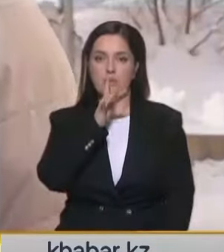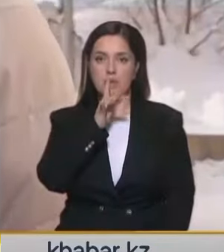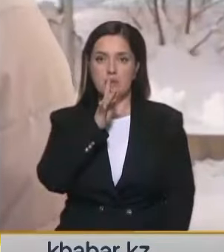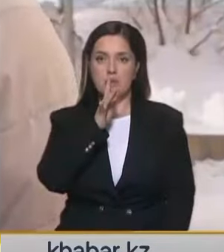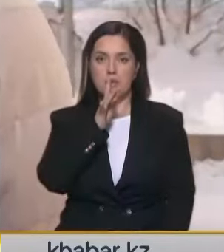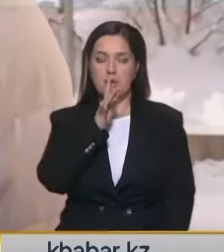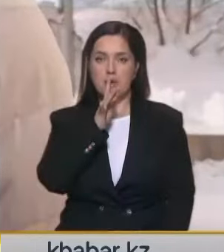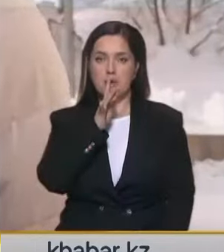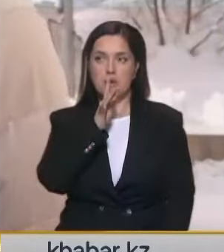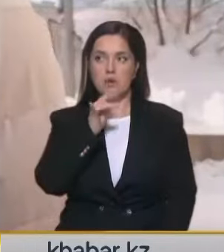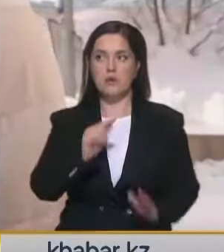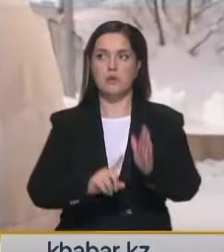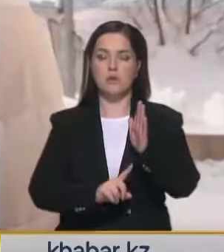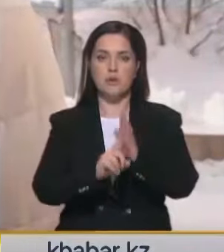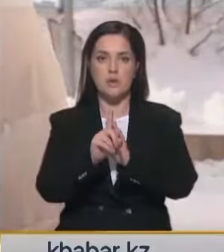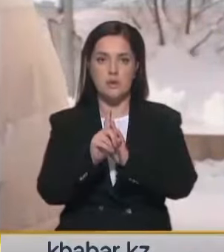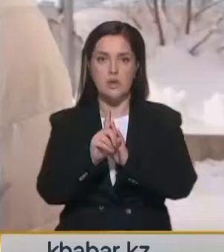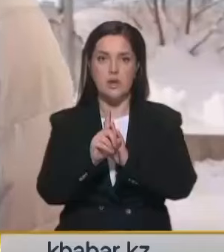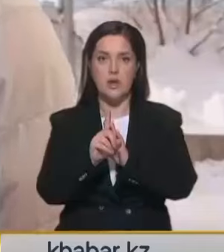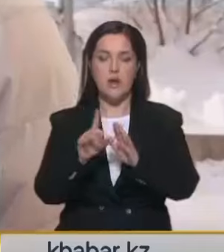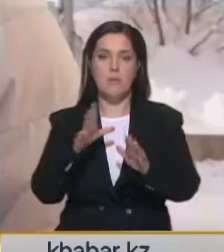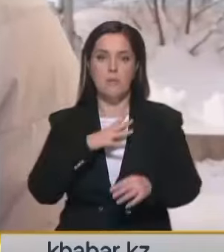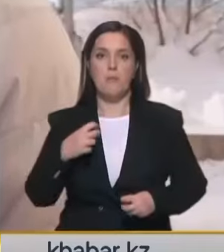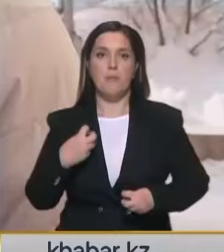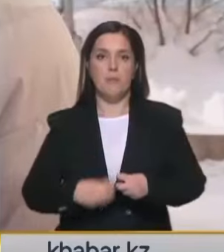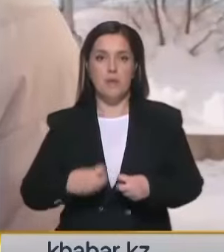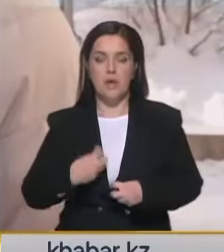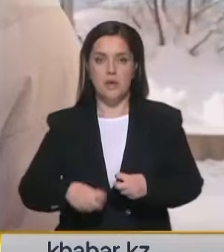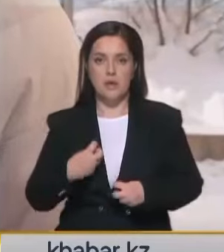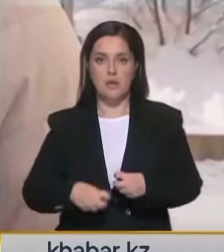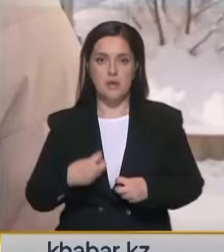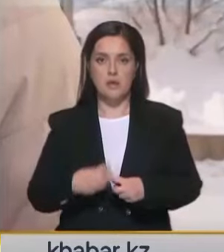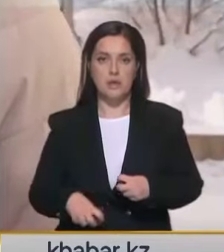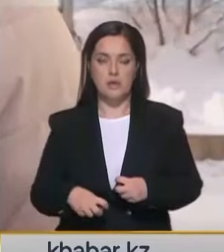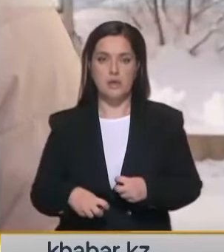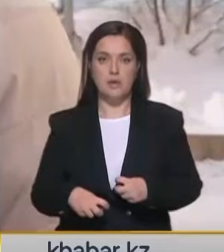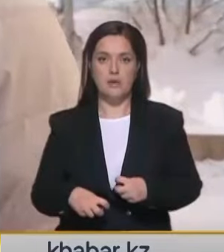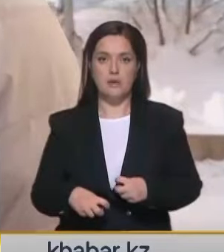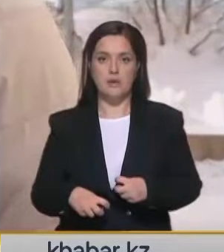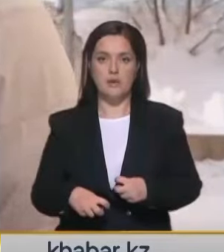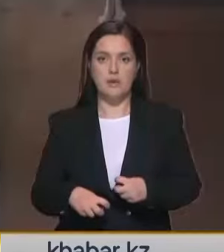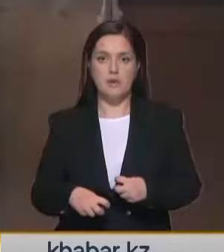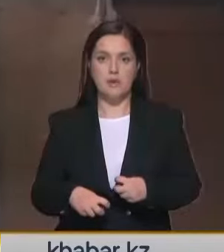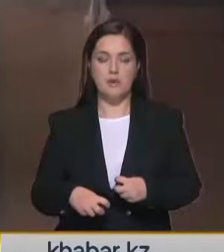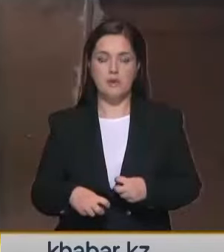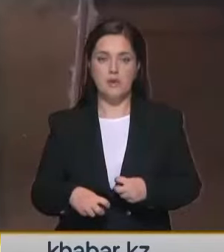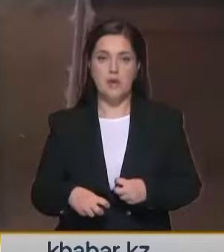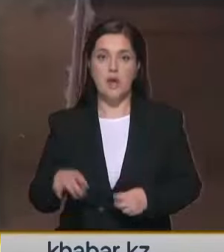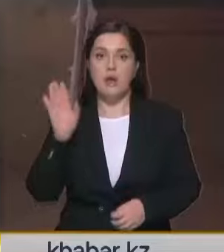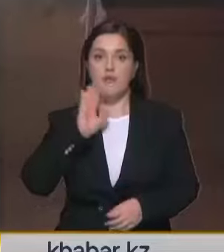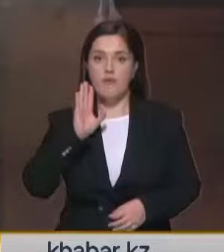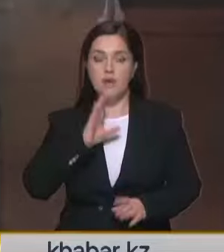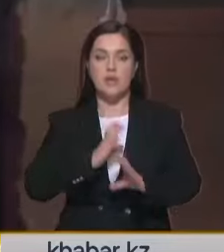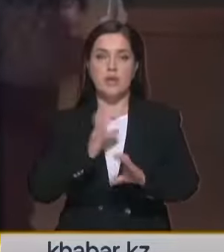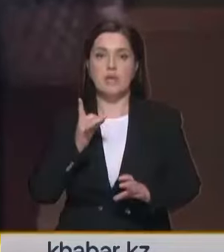вот пришел момент, и у нас были порывы, которые, как говорится, не вовремя. Водопроводные